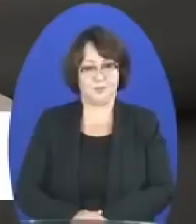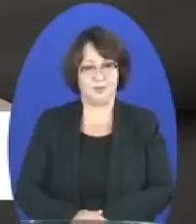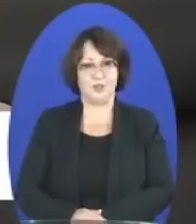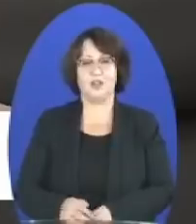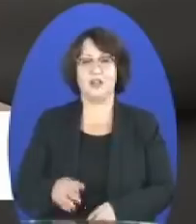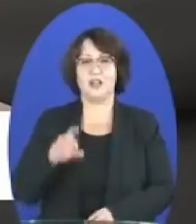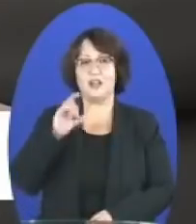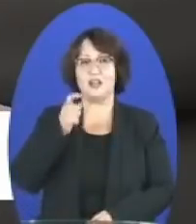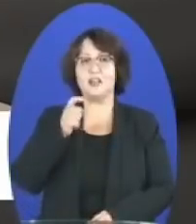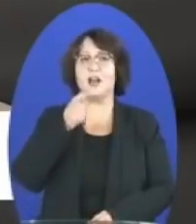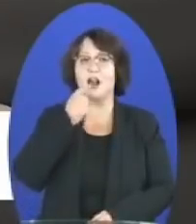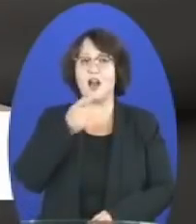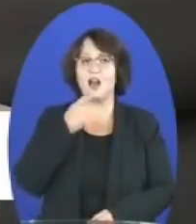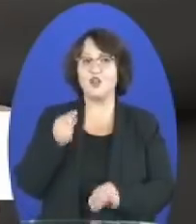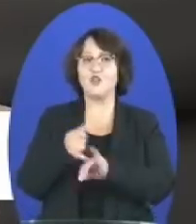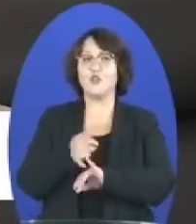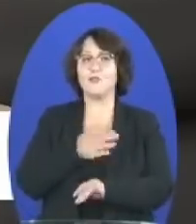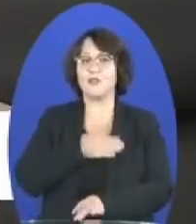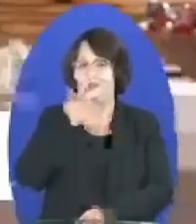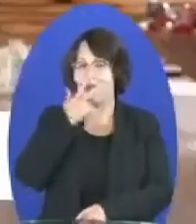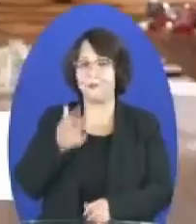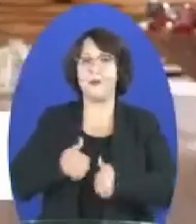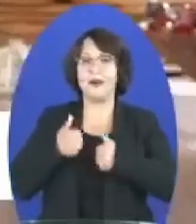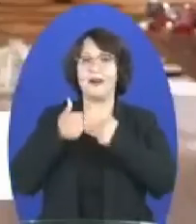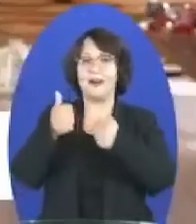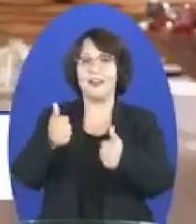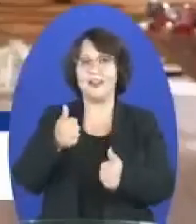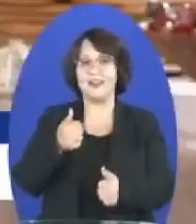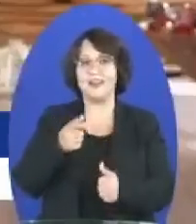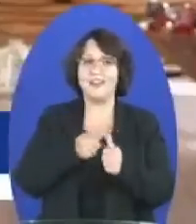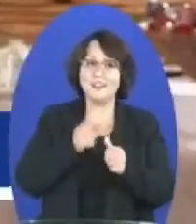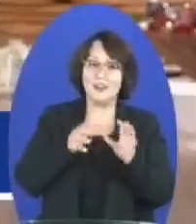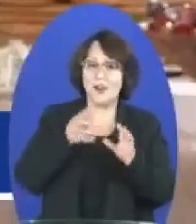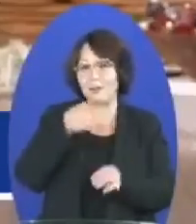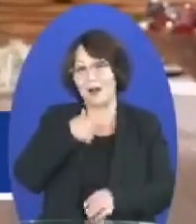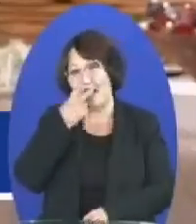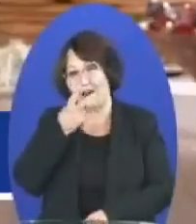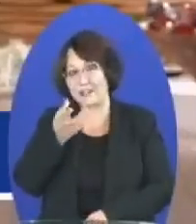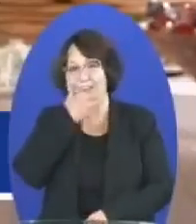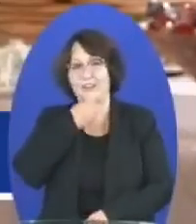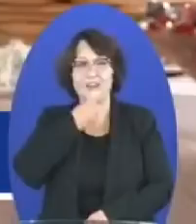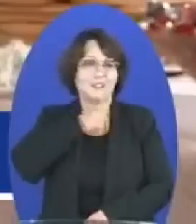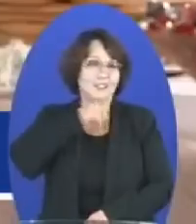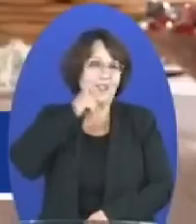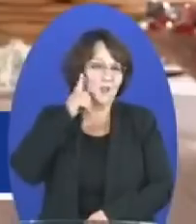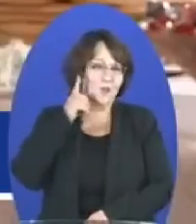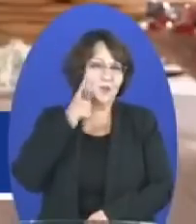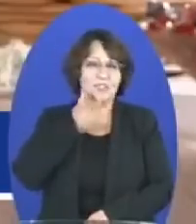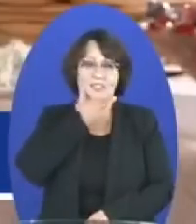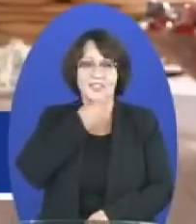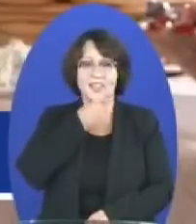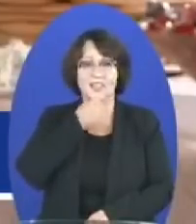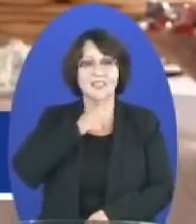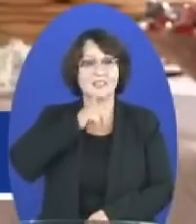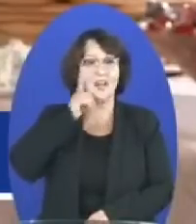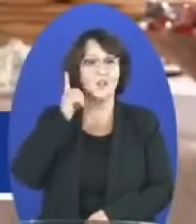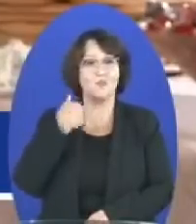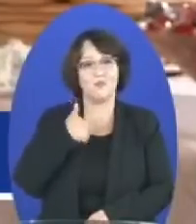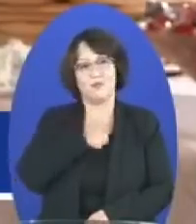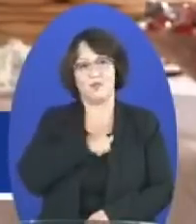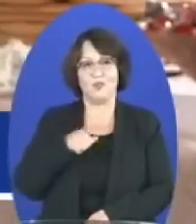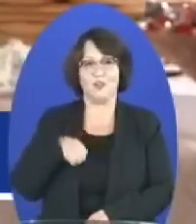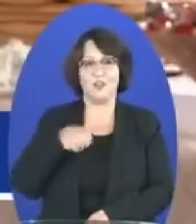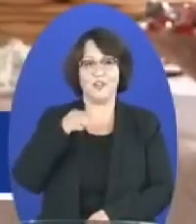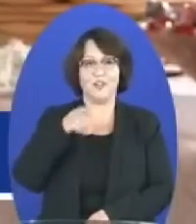үнэхээр бахархаж байгаа юм чинь. Үгүйсээ хин чарсан л сайхан залуу надад бол тийм чи надад бол сайхан л исэн. Би өөрөө шеэрлэгч юм уу